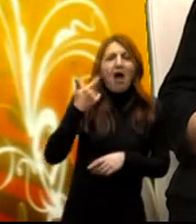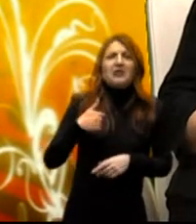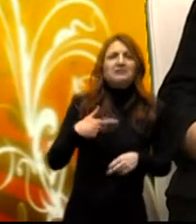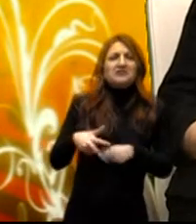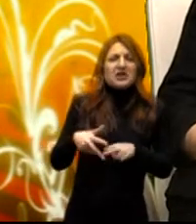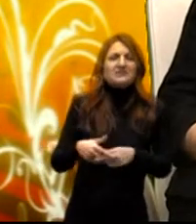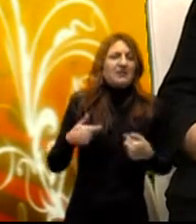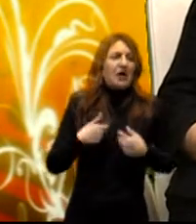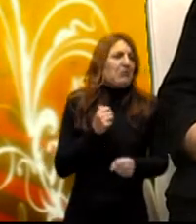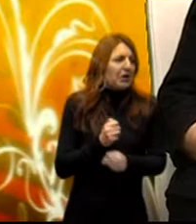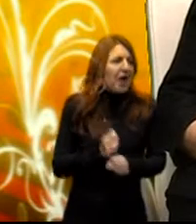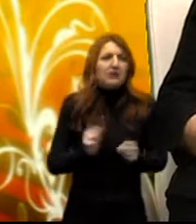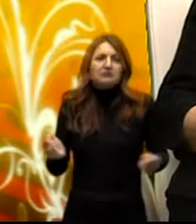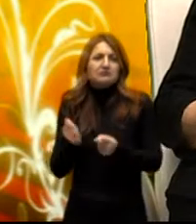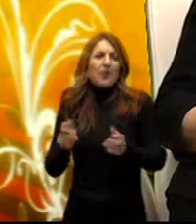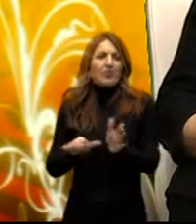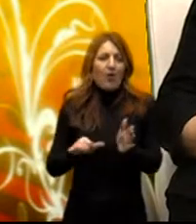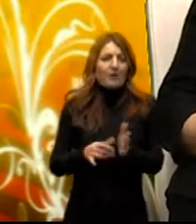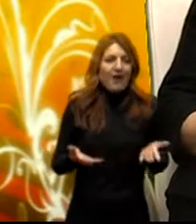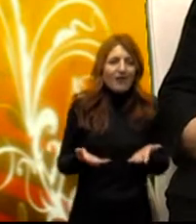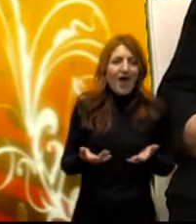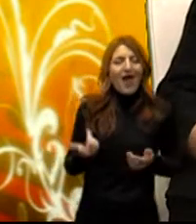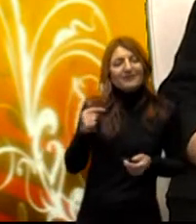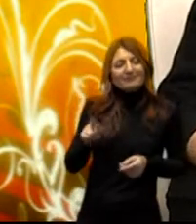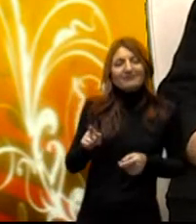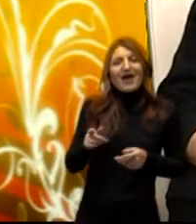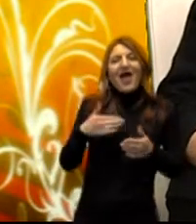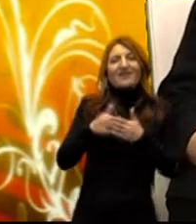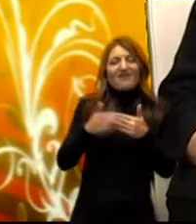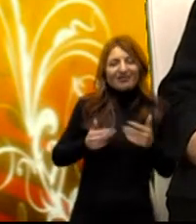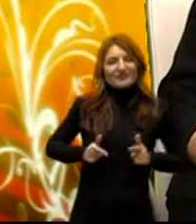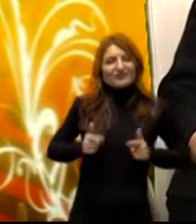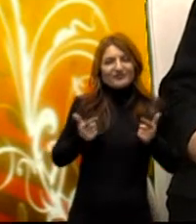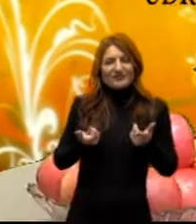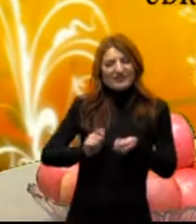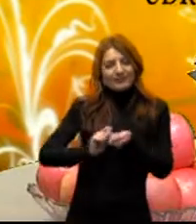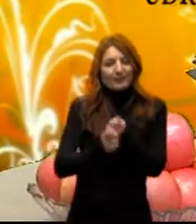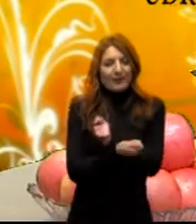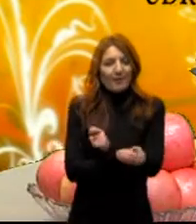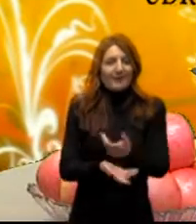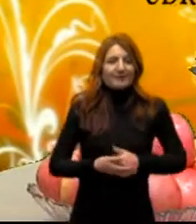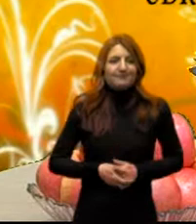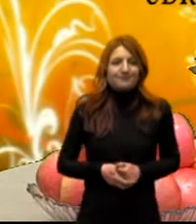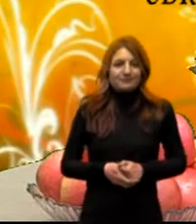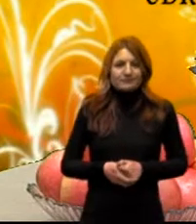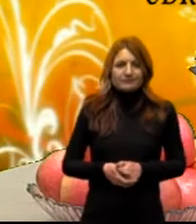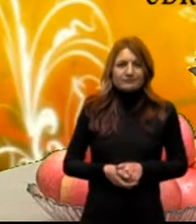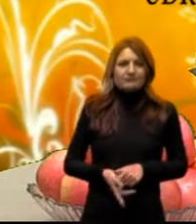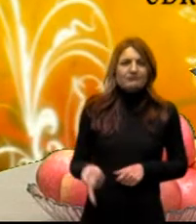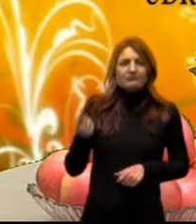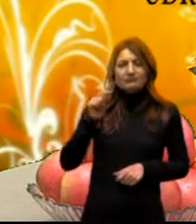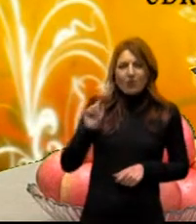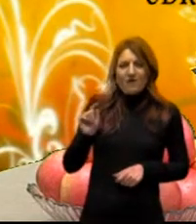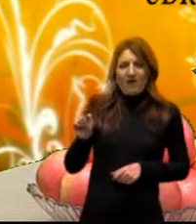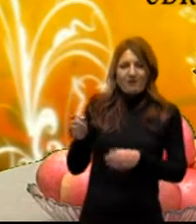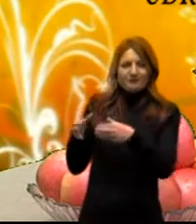Promijeni se kvaliteta života i to se bitno promijeni. Recite mi, kad govorimo o tenzijskim glavoboljama, da